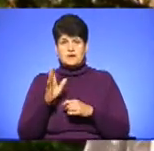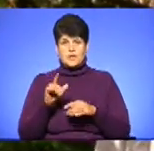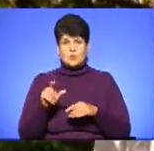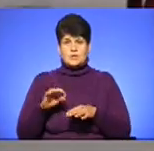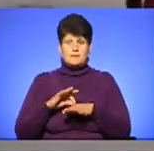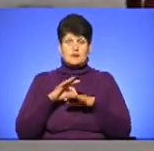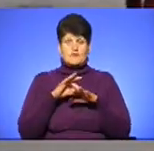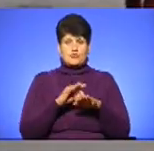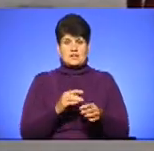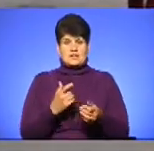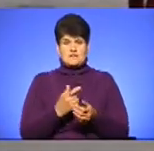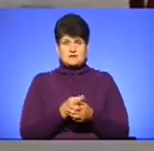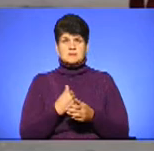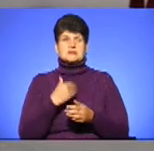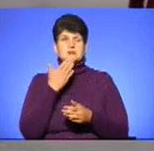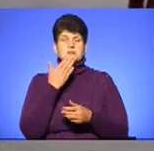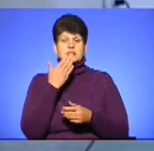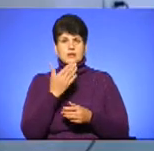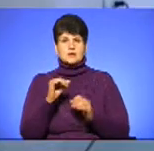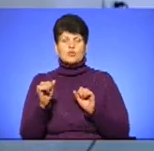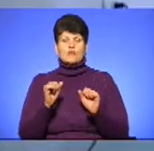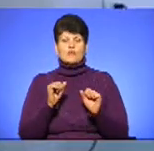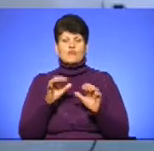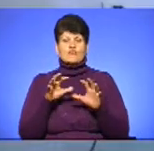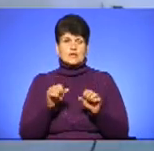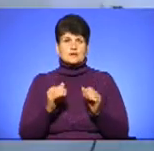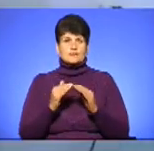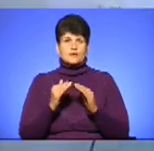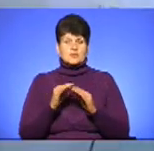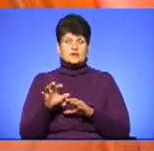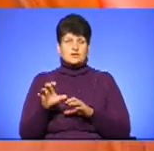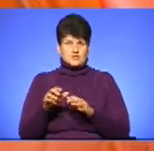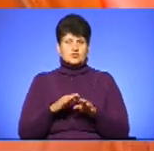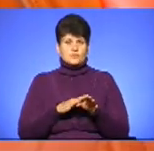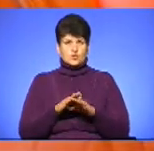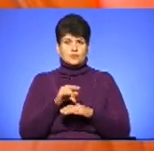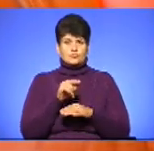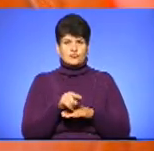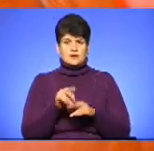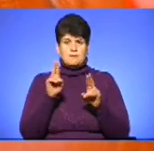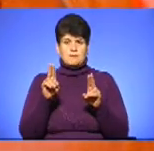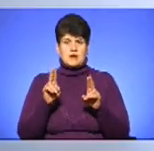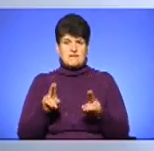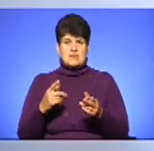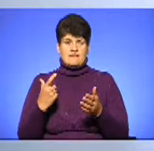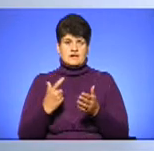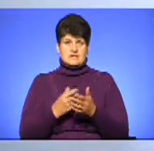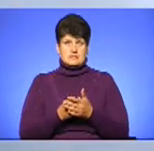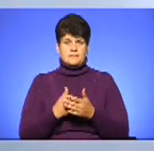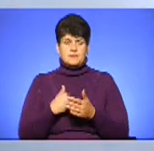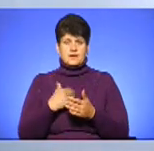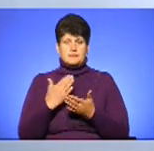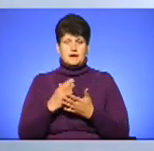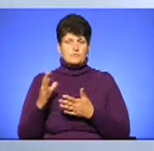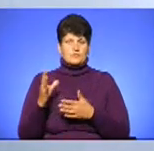приводять на вакцинацію. Ми запитали у власників домашніх улюбленців, чи дотримуються вони правил вакцинації. Ми маємо всі